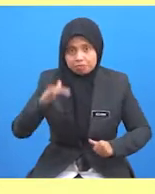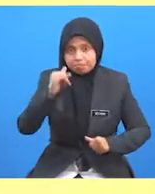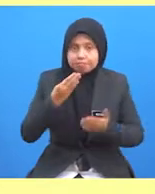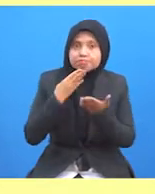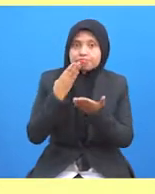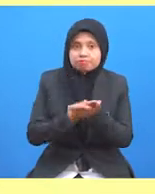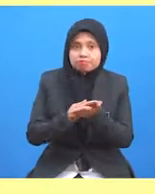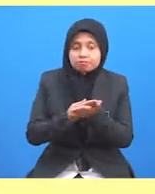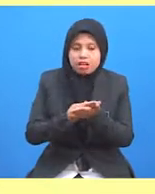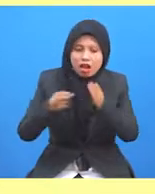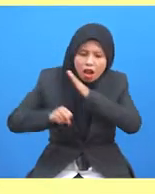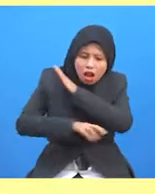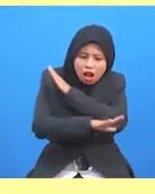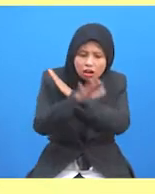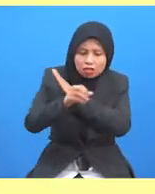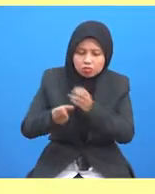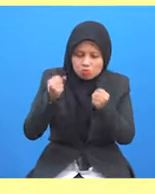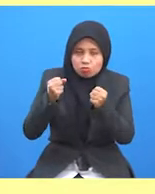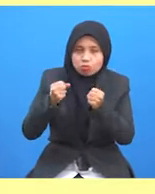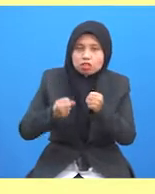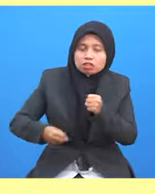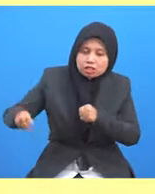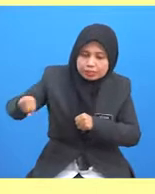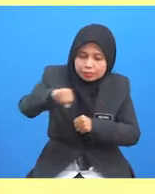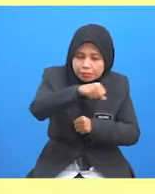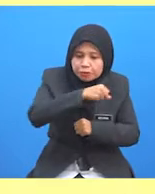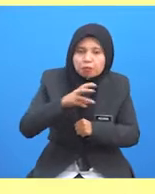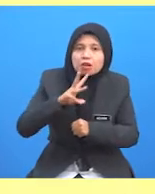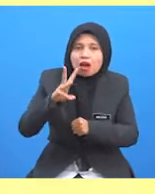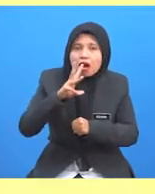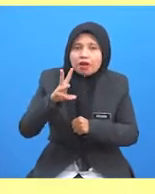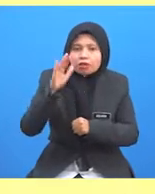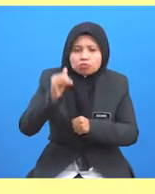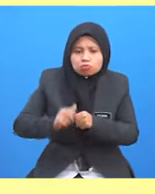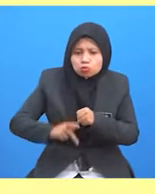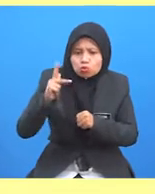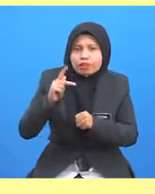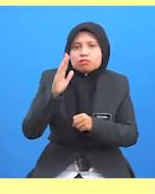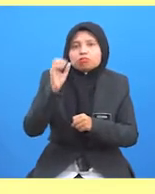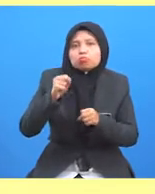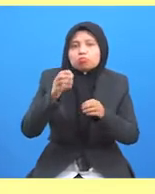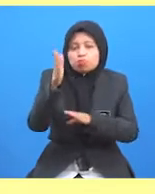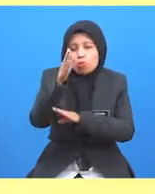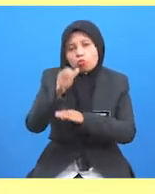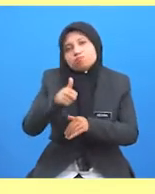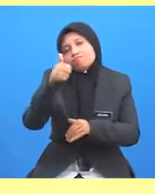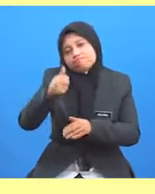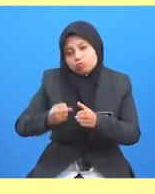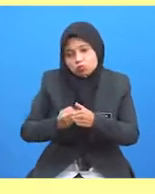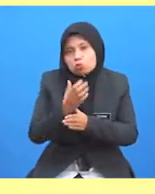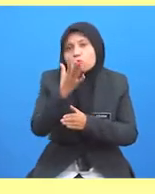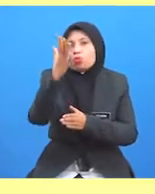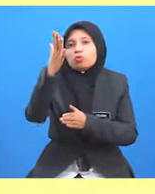dan keenakannya umpama akhlak yang baik. Akar yang kuat disirami air